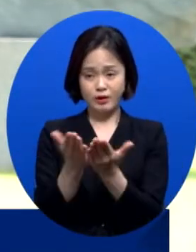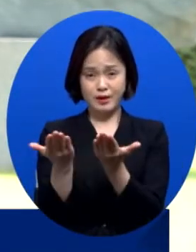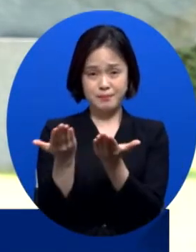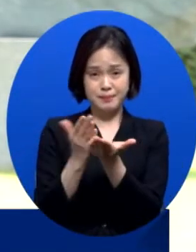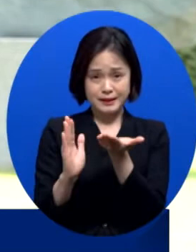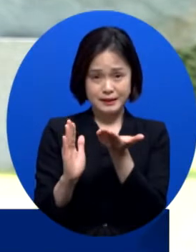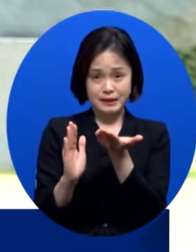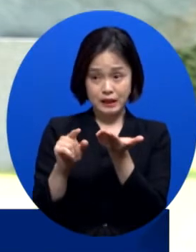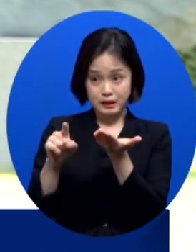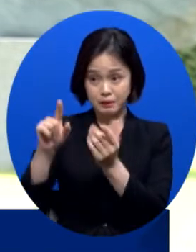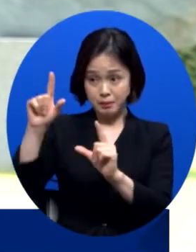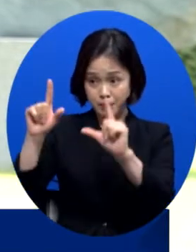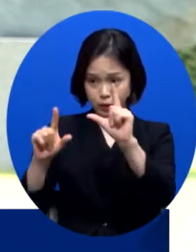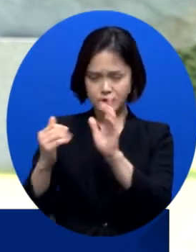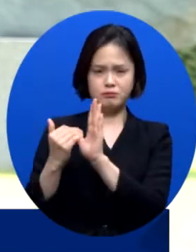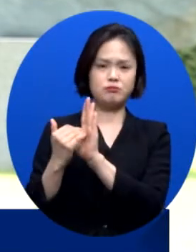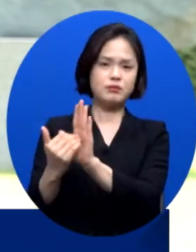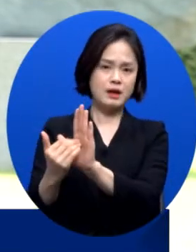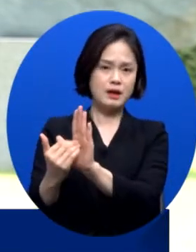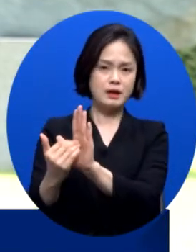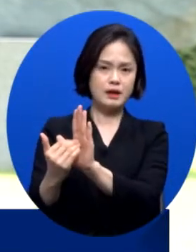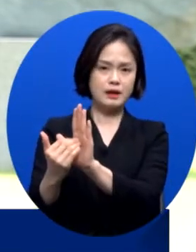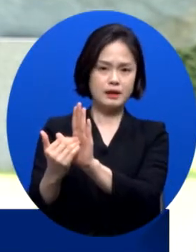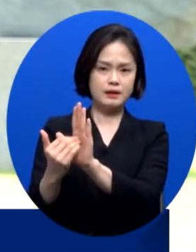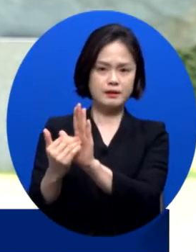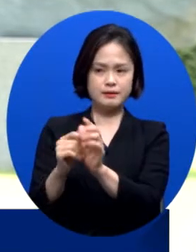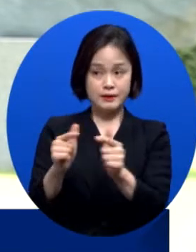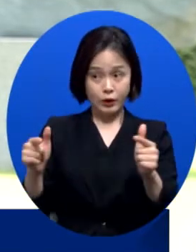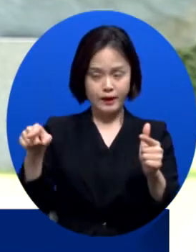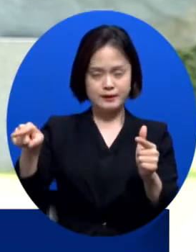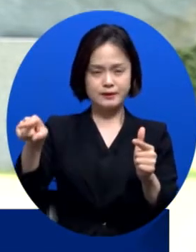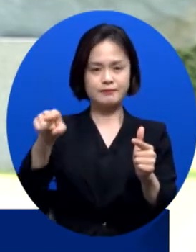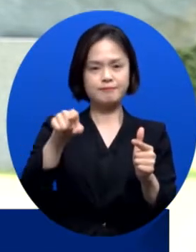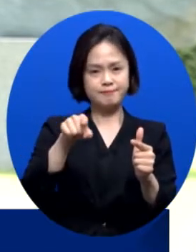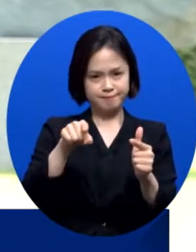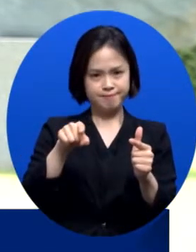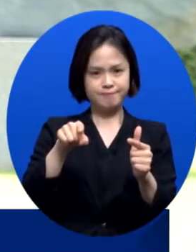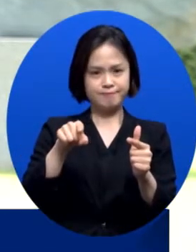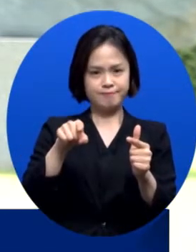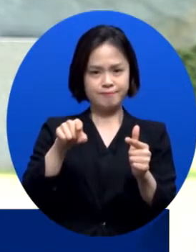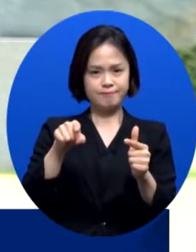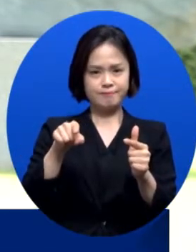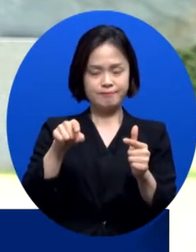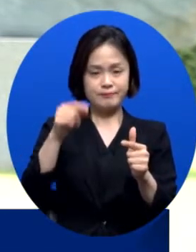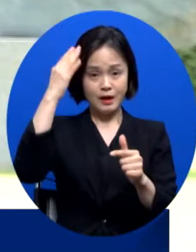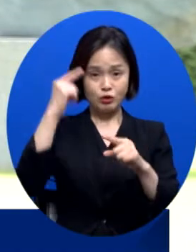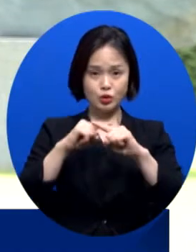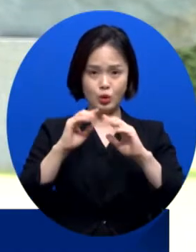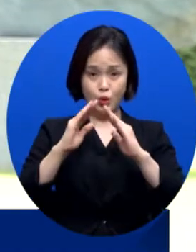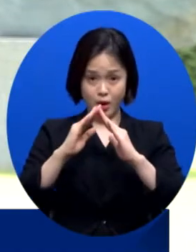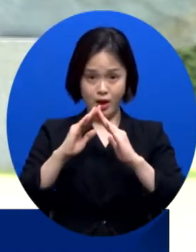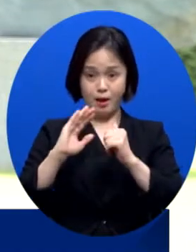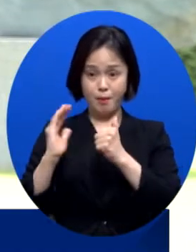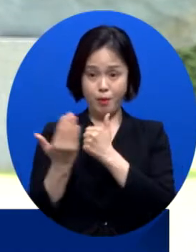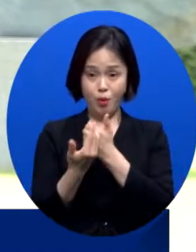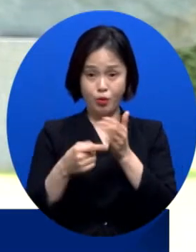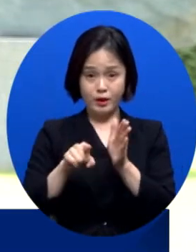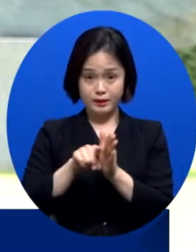또 은사주의에 만연된 이러한 가운데 우리 교단은 40년